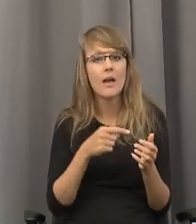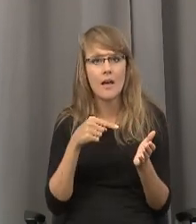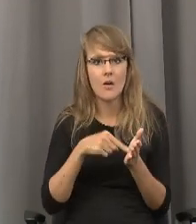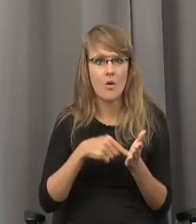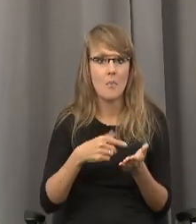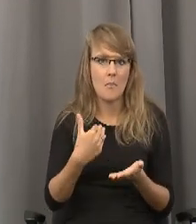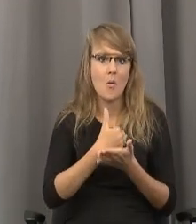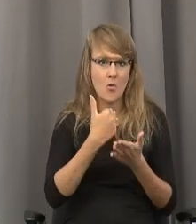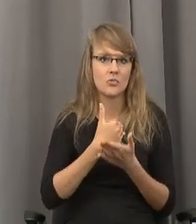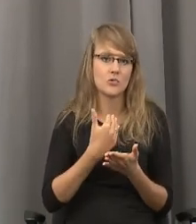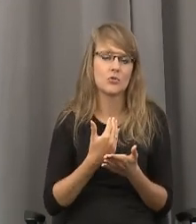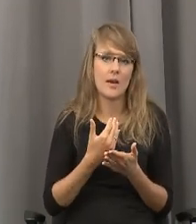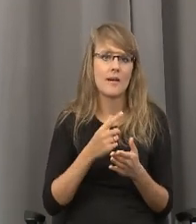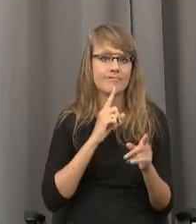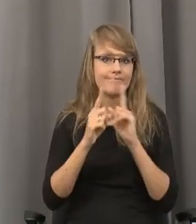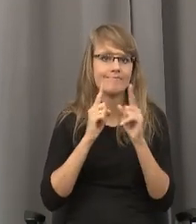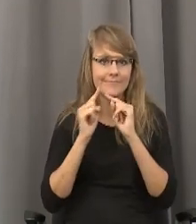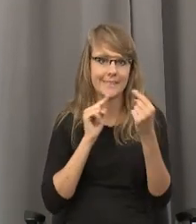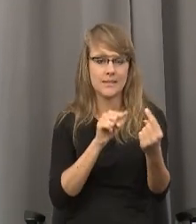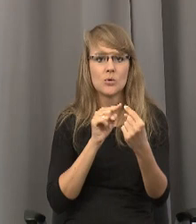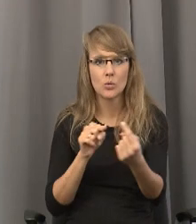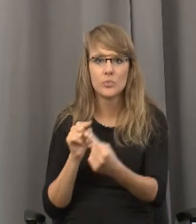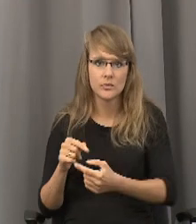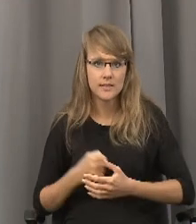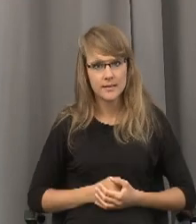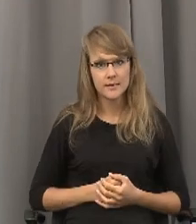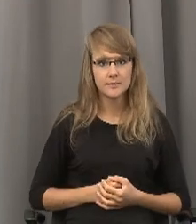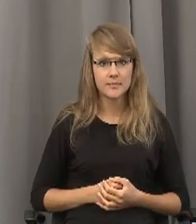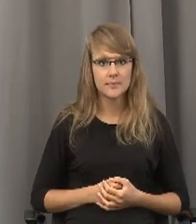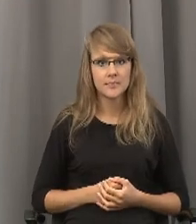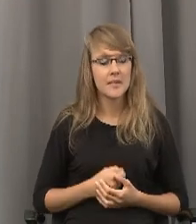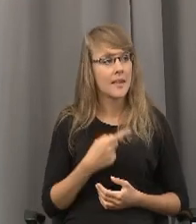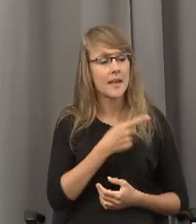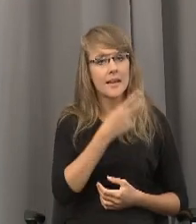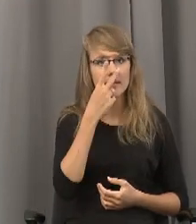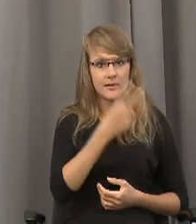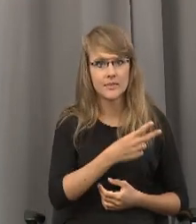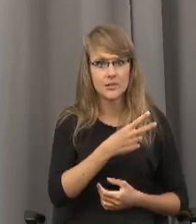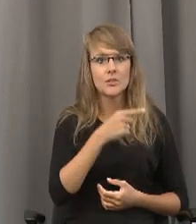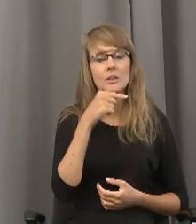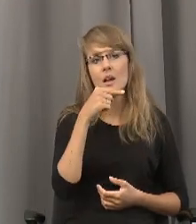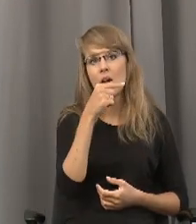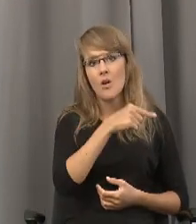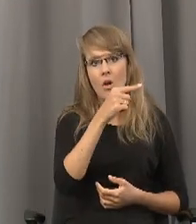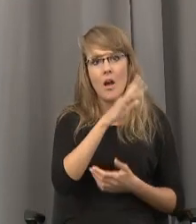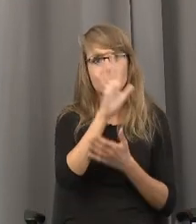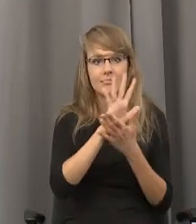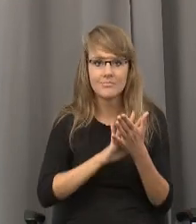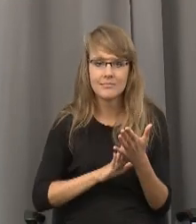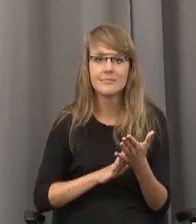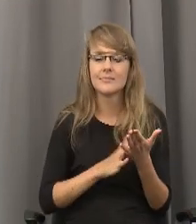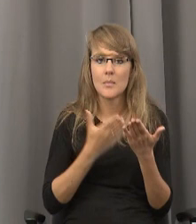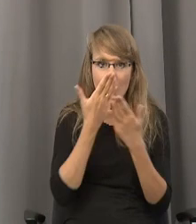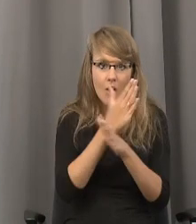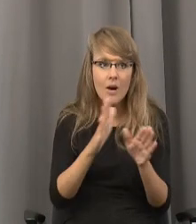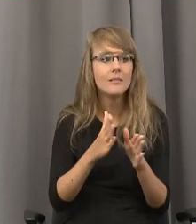tylko tak należy rozumieć treść tego zestawienia, które Państwo widzicie, jako materiał będący zaproszeniem do dyskusji nad istotnymi